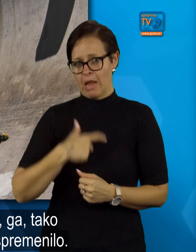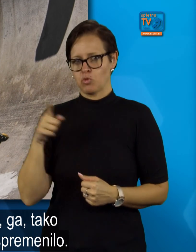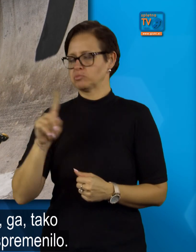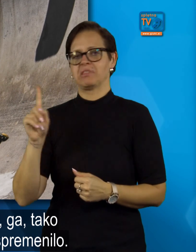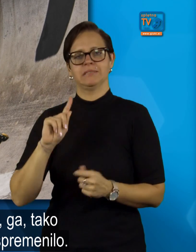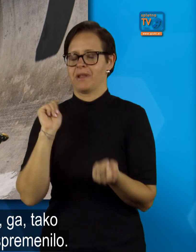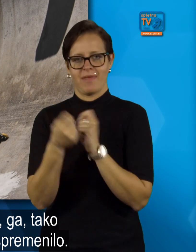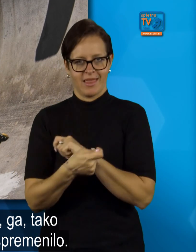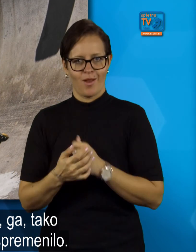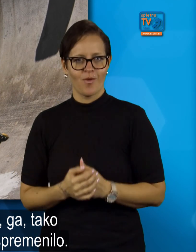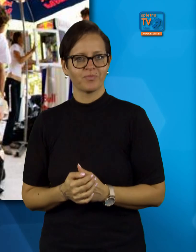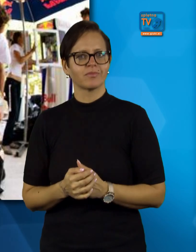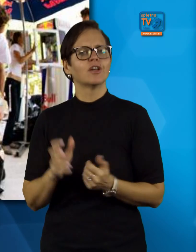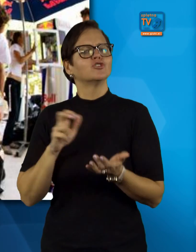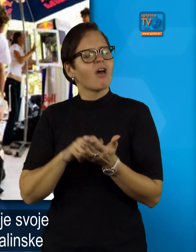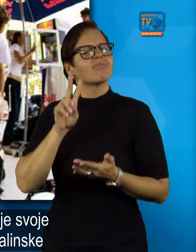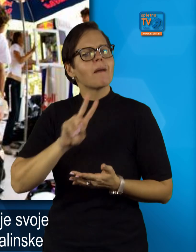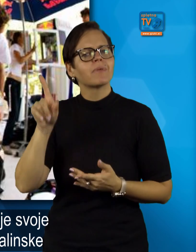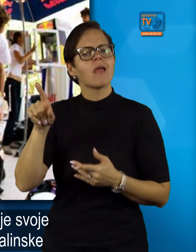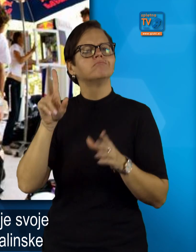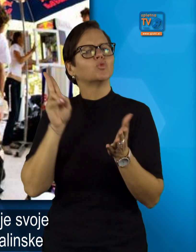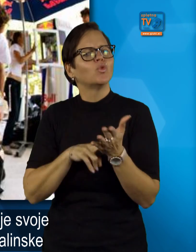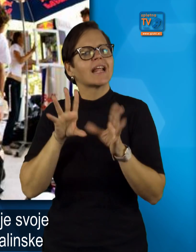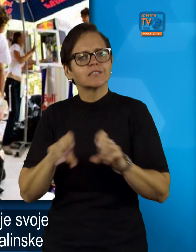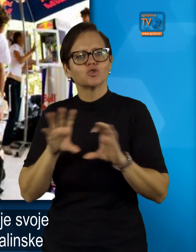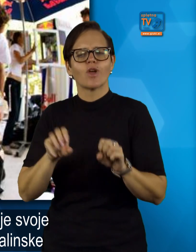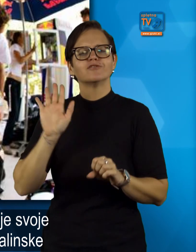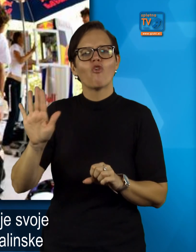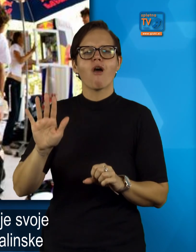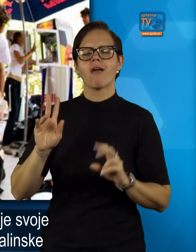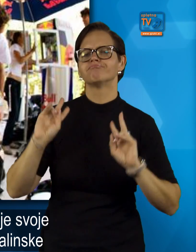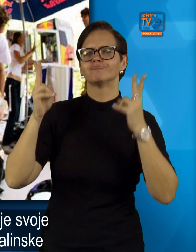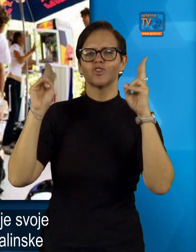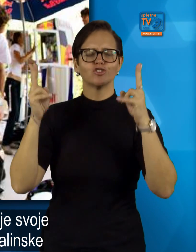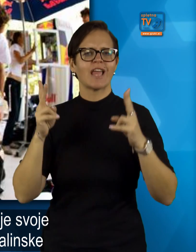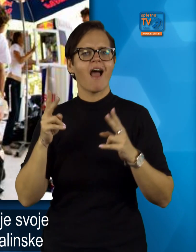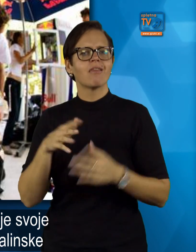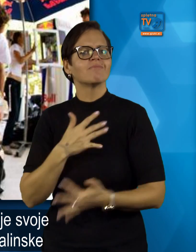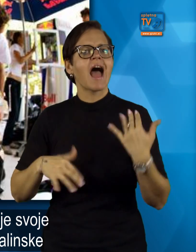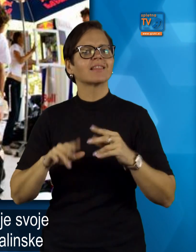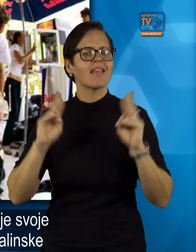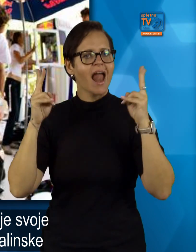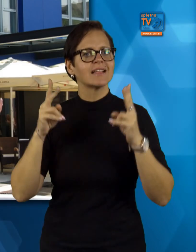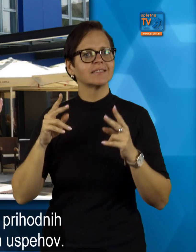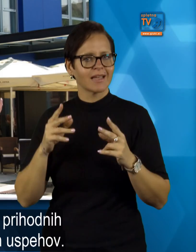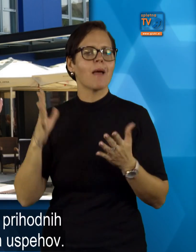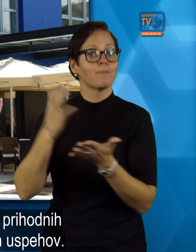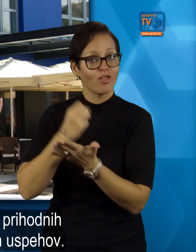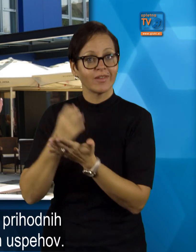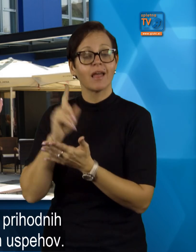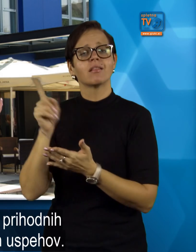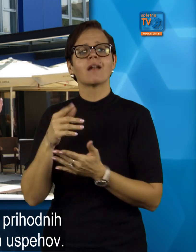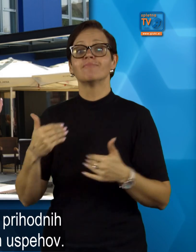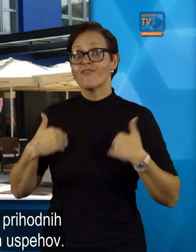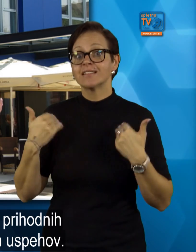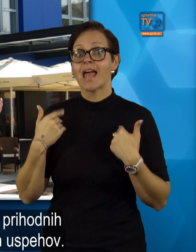ni spremenilo. Še naprej uresničuje svoje odštekane adrenalinske podvige ter se